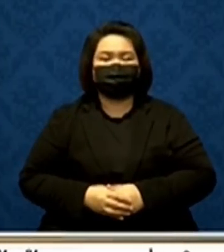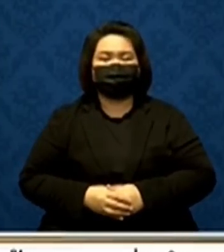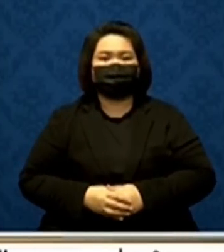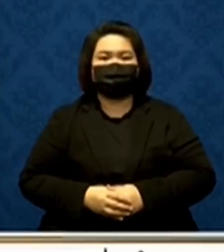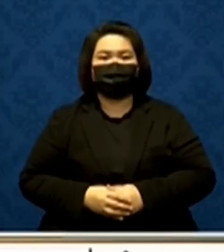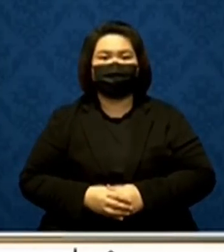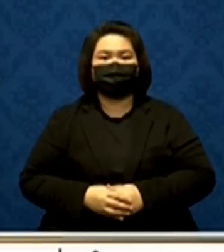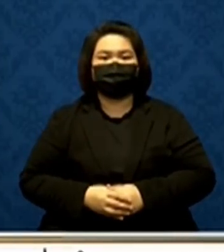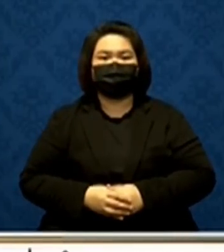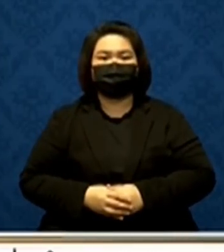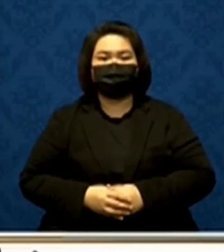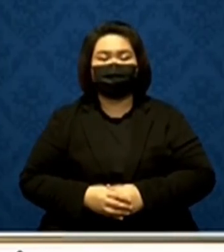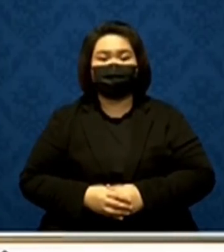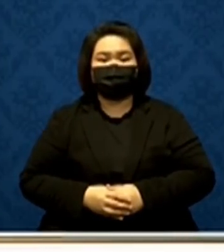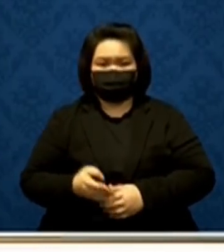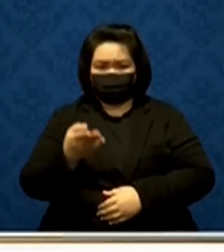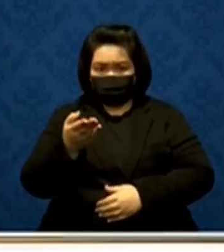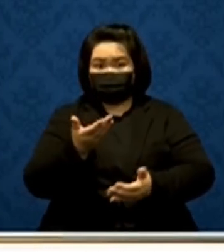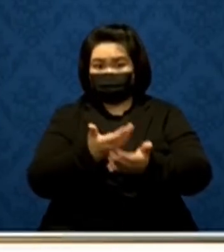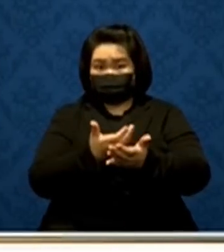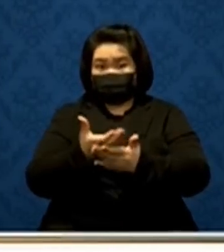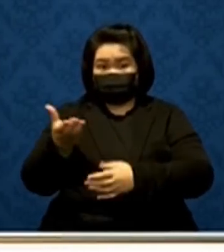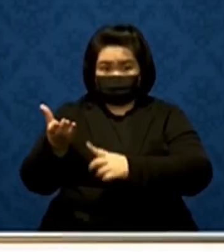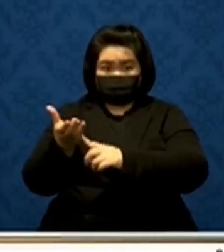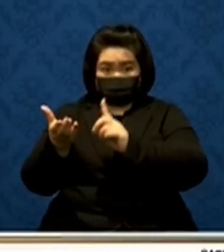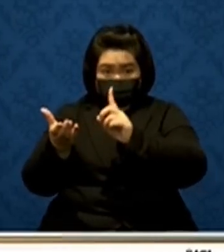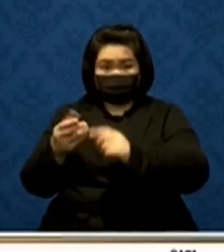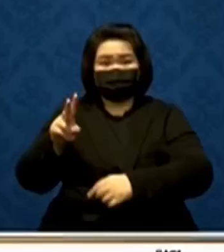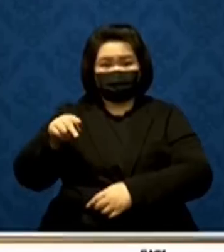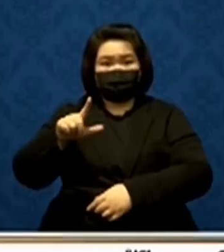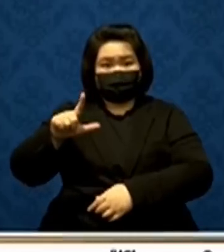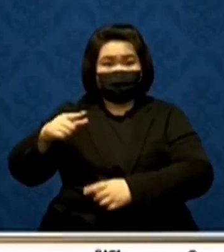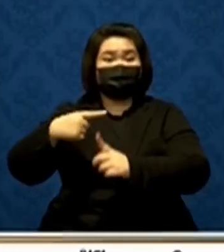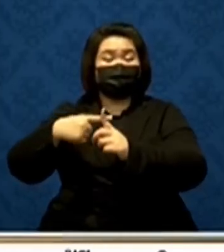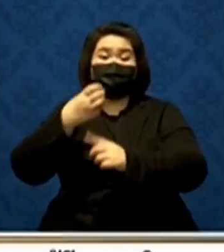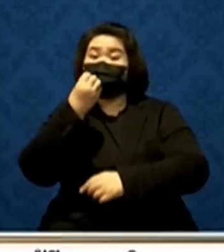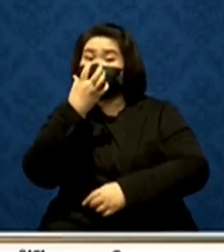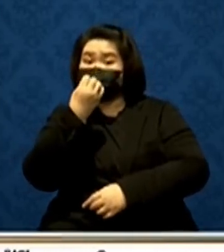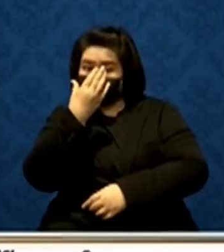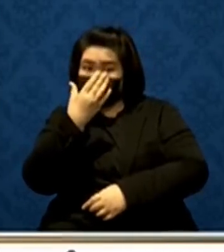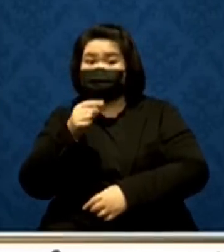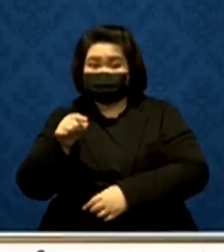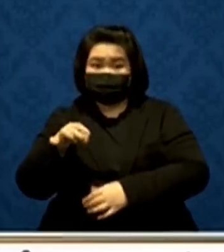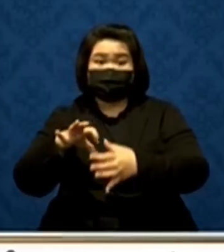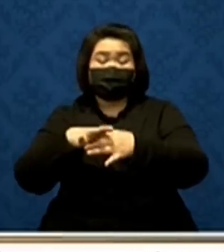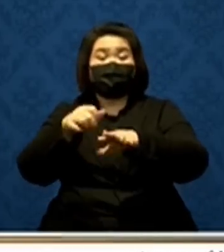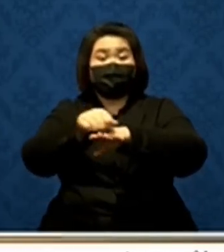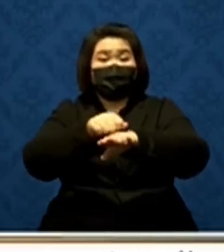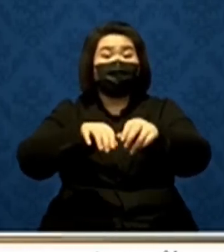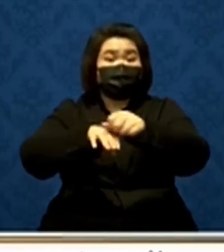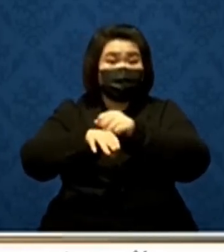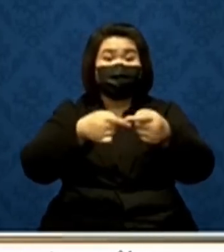สุดและนี่คือเงินก้อนที่หนึ่งสองพันล้านบวกดอกจากการทุจริตถุงมือยาง